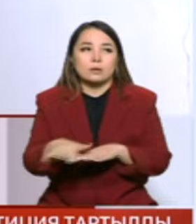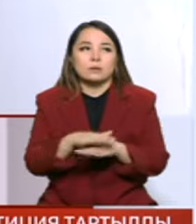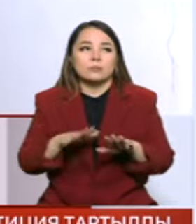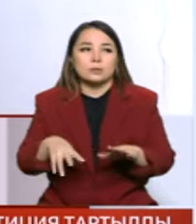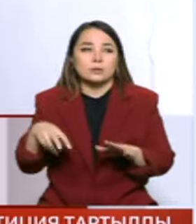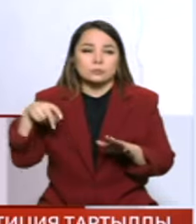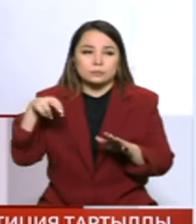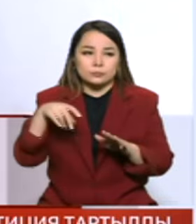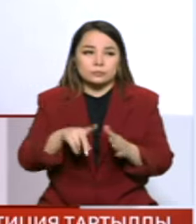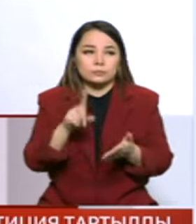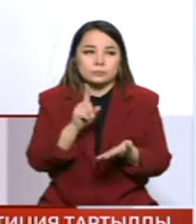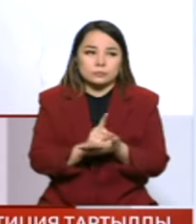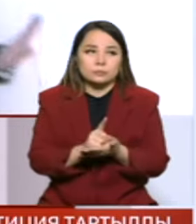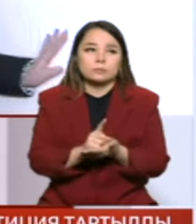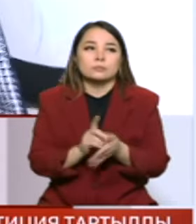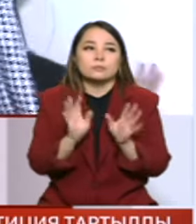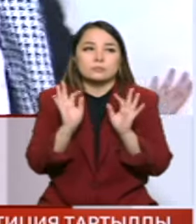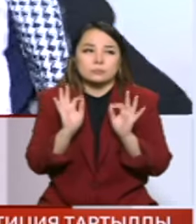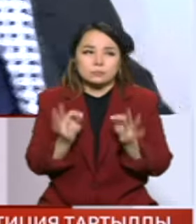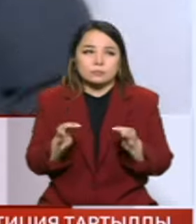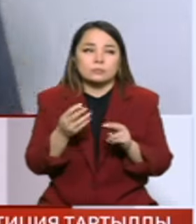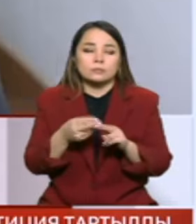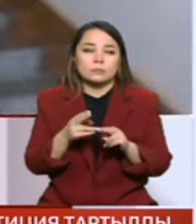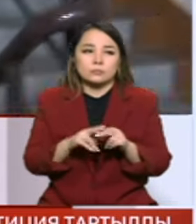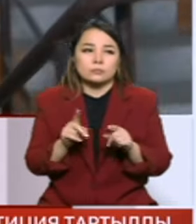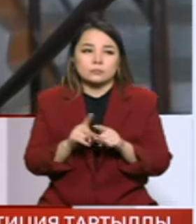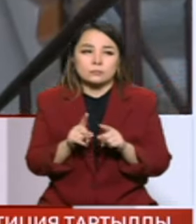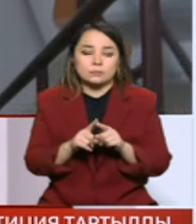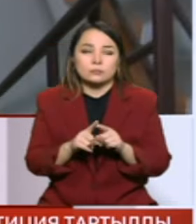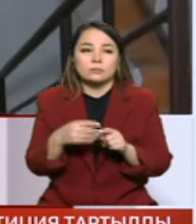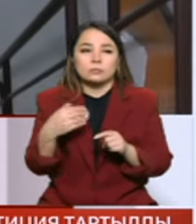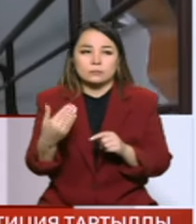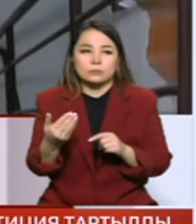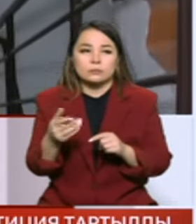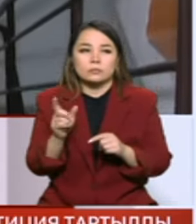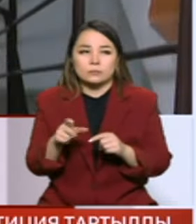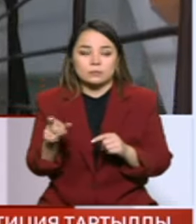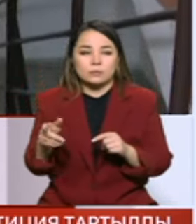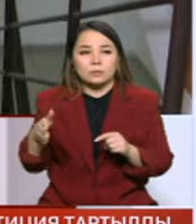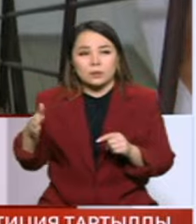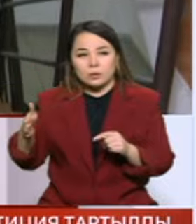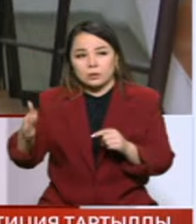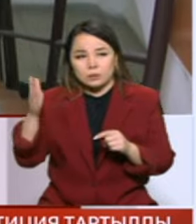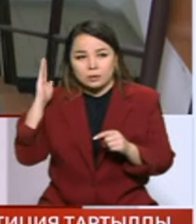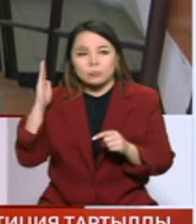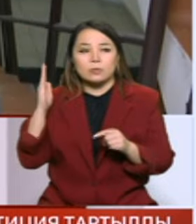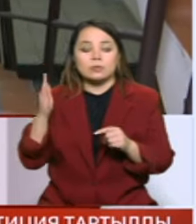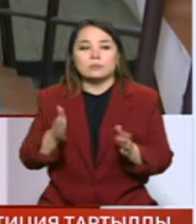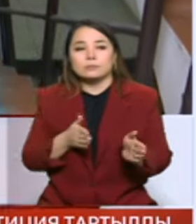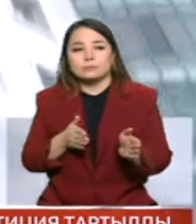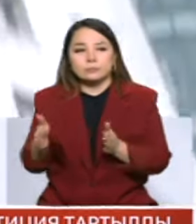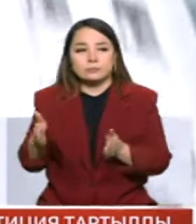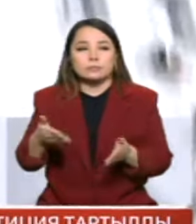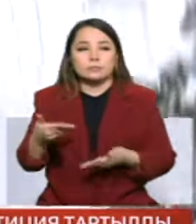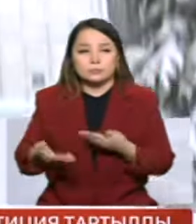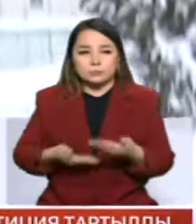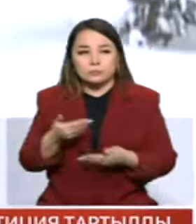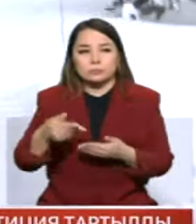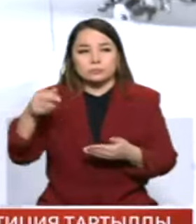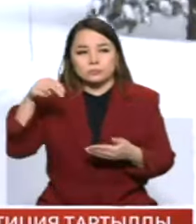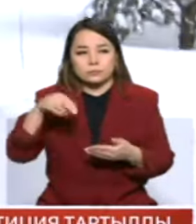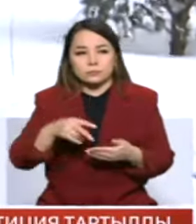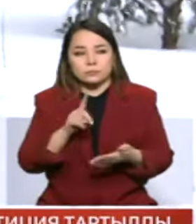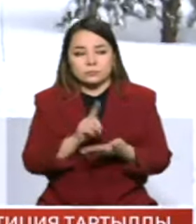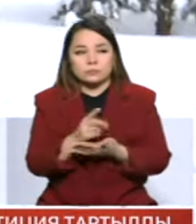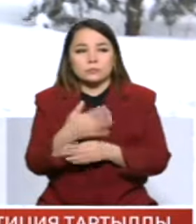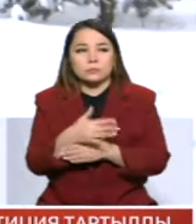саналады. Баспалдақтың, яғни мына жағымен адам жағалап төменге түсіп таза ауаға шығу керек. Баспалдақтан